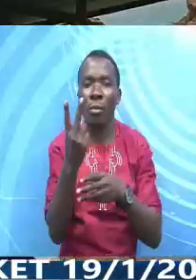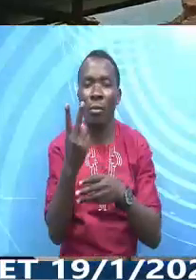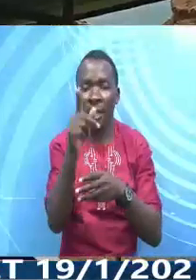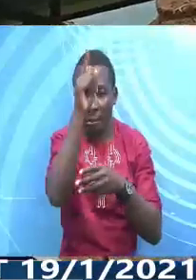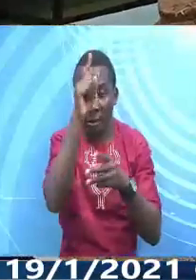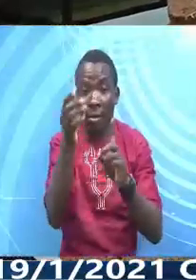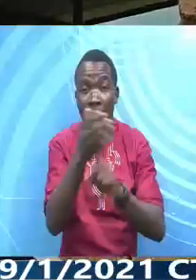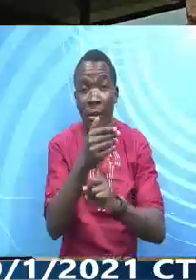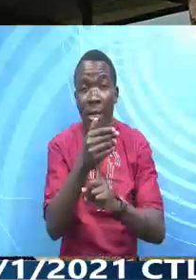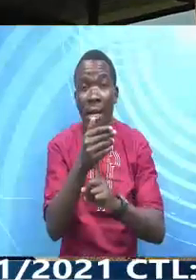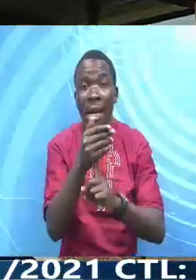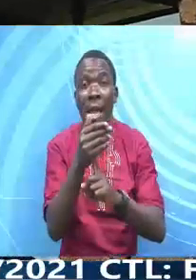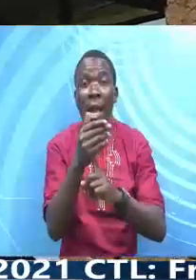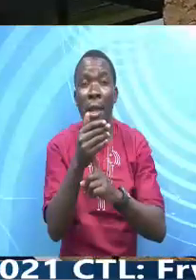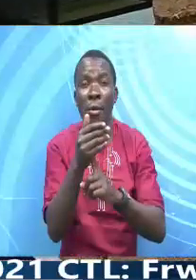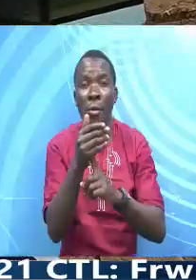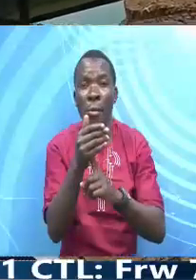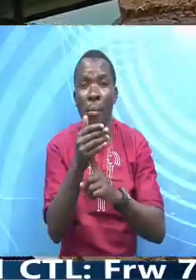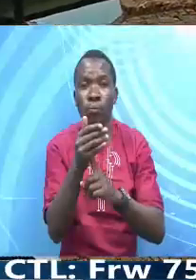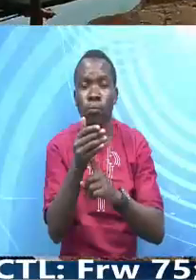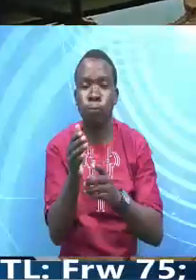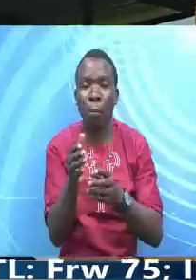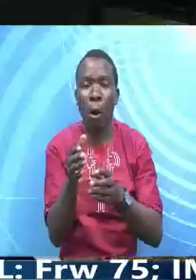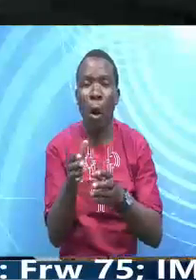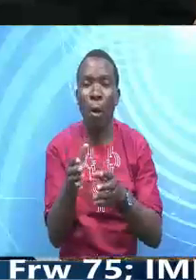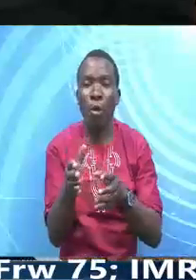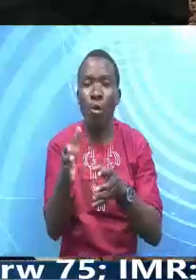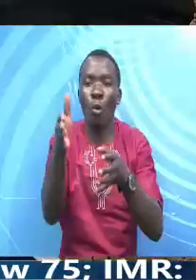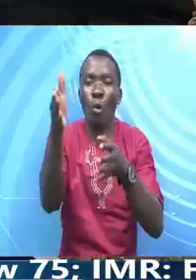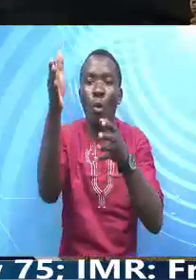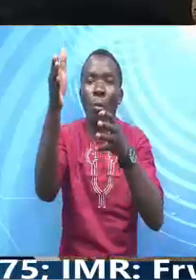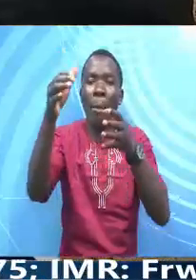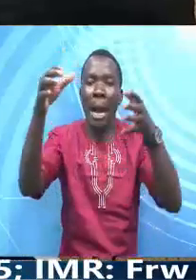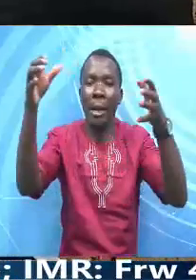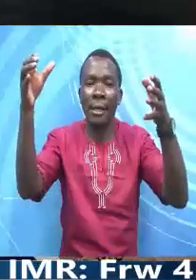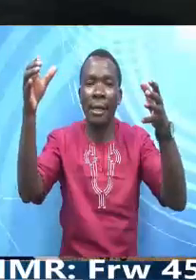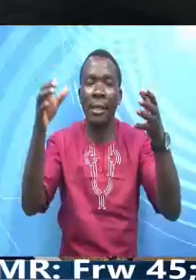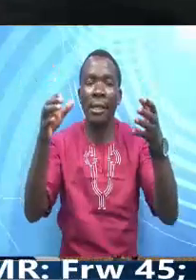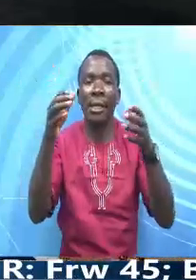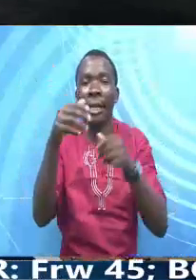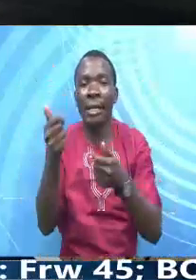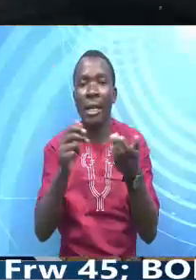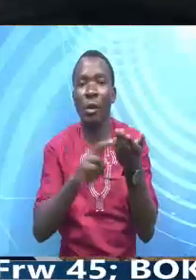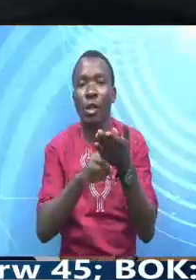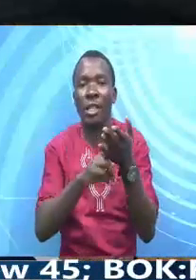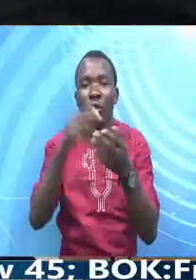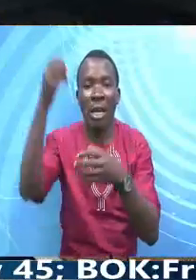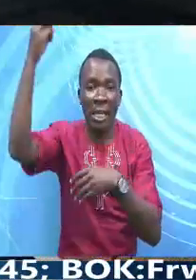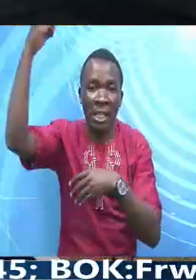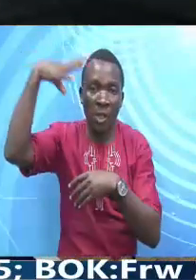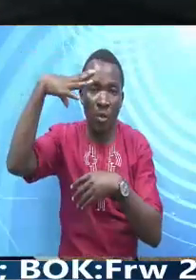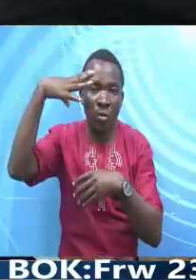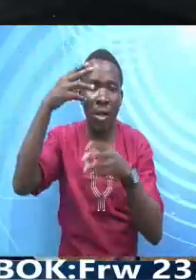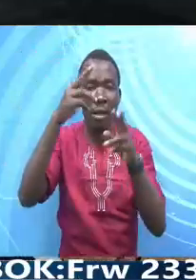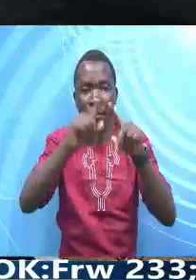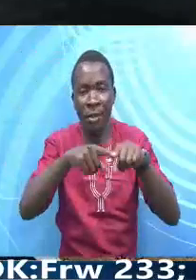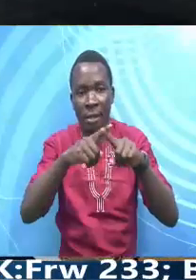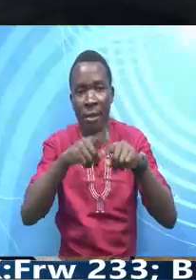mugari bita on grid, hakaba na off grid iriya mirasire y'izuba. Hari abantu rero bitewe n'aho